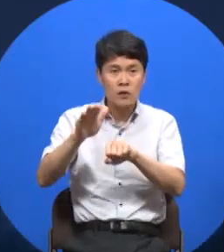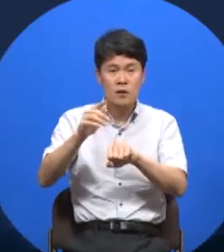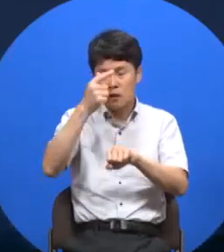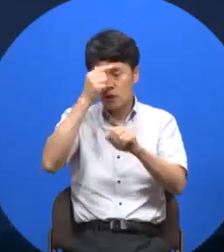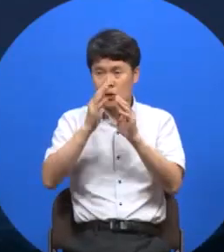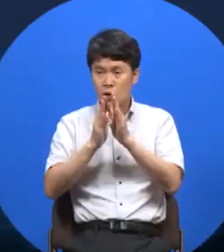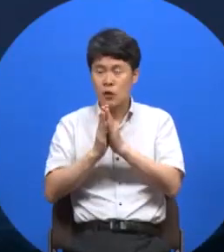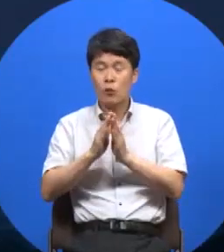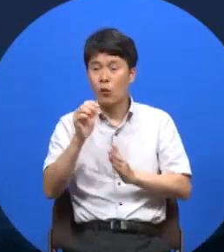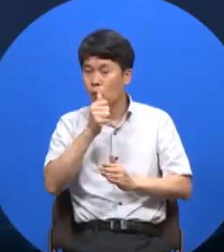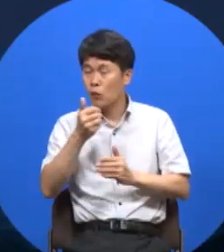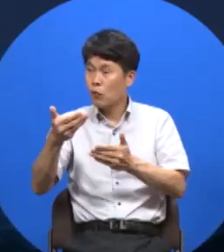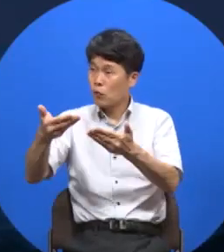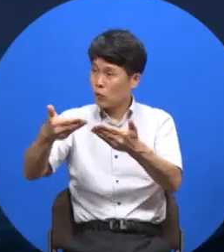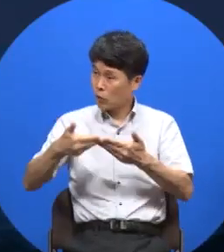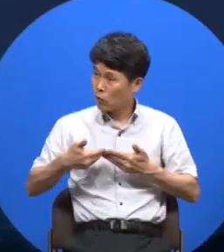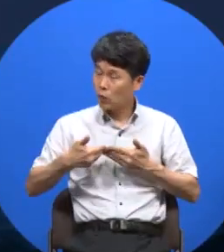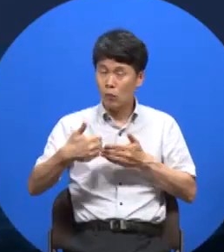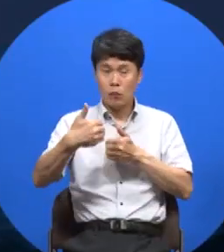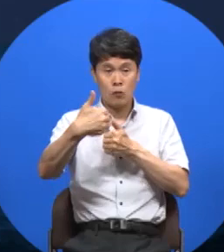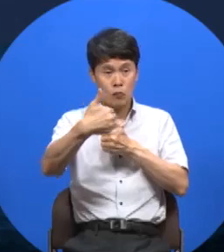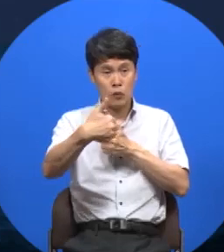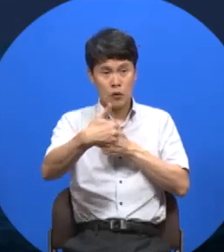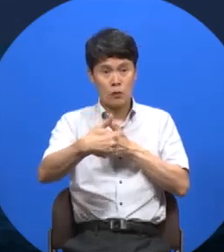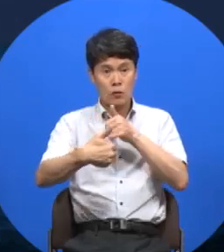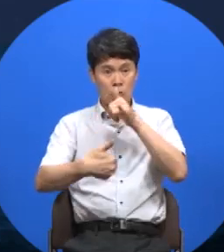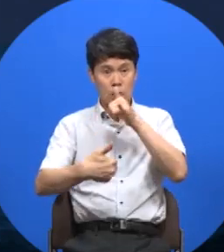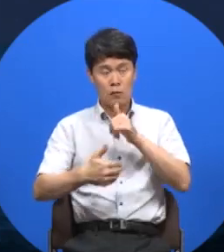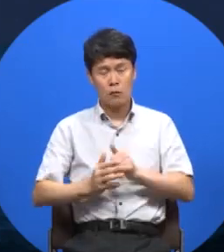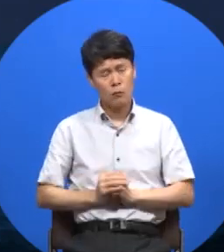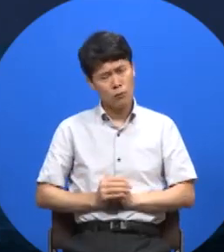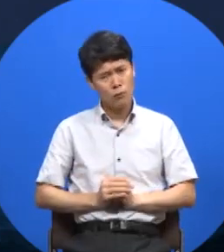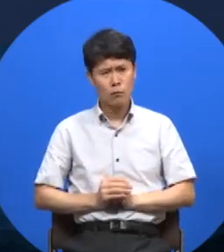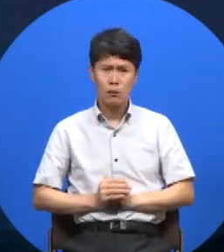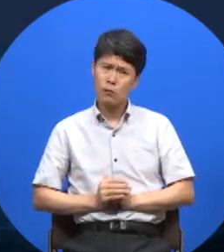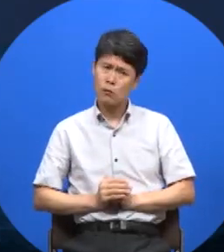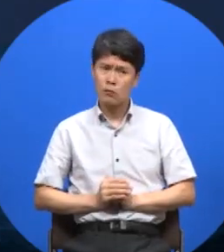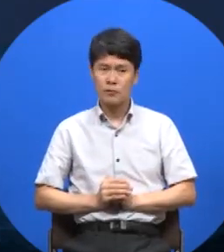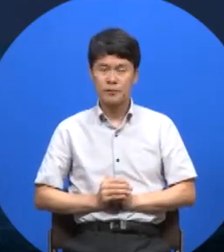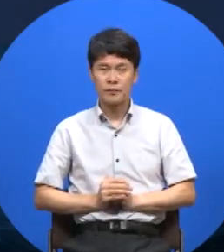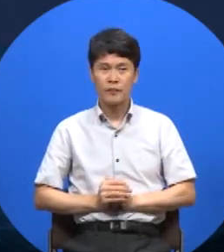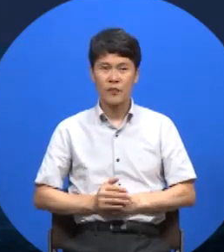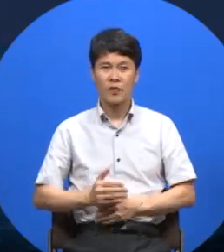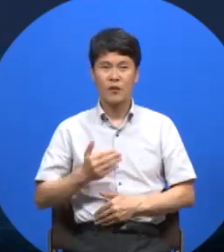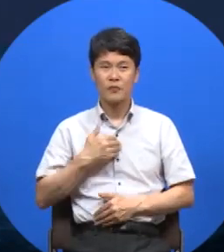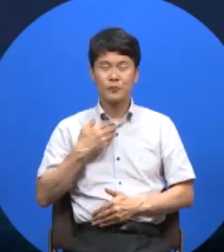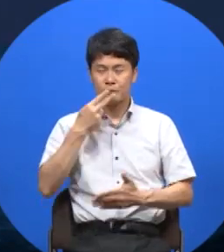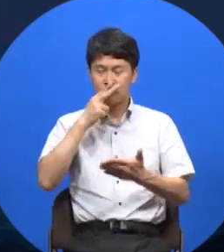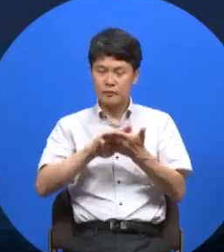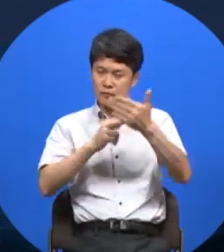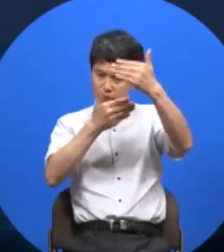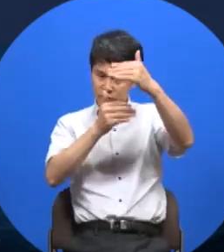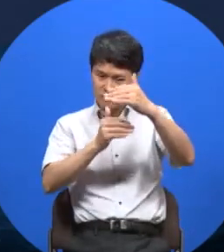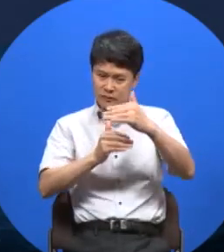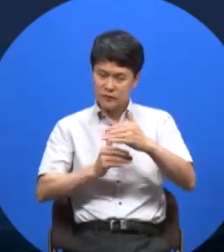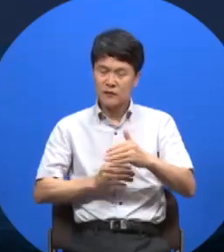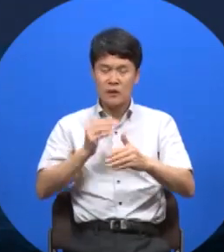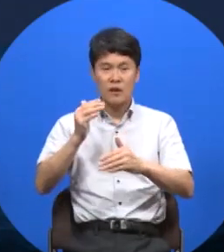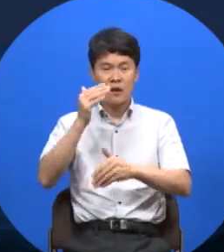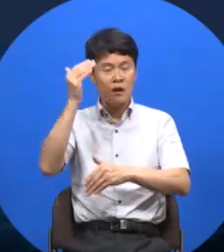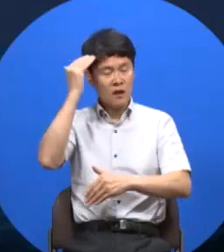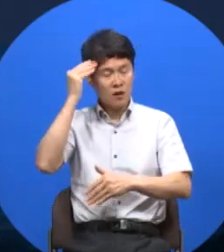기도를 소개하라는 제게 그런 부탁이 왔어요. 그러면서 저한테 그 편지 내용 가운데 한국 사람들이